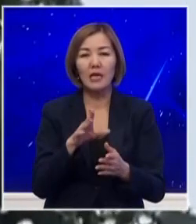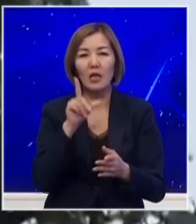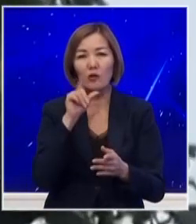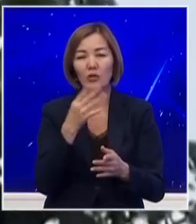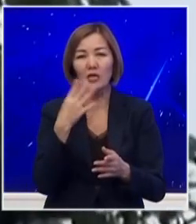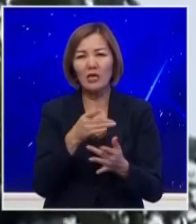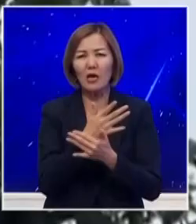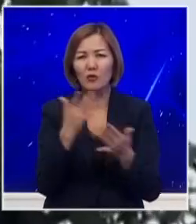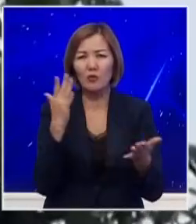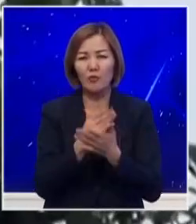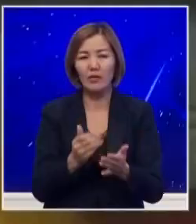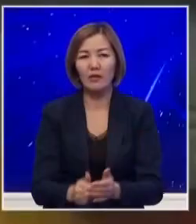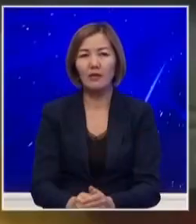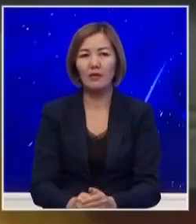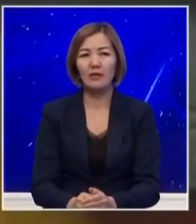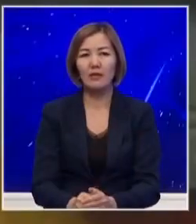40-тан астам түрі бар.